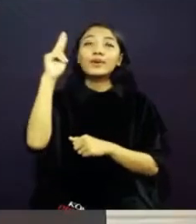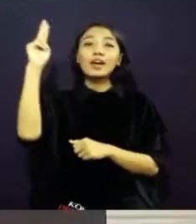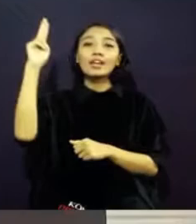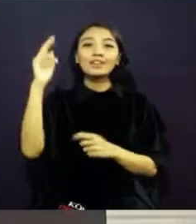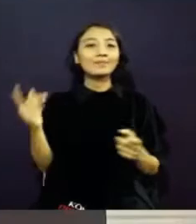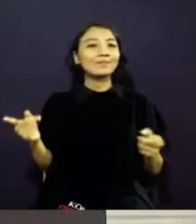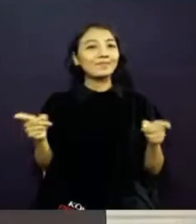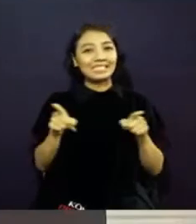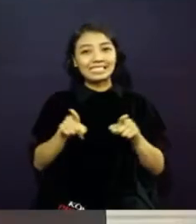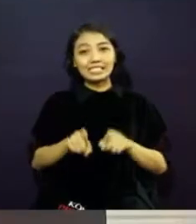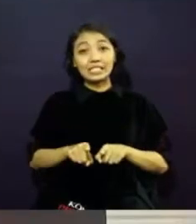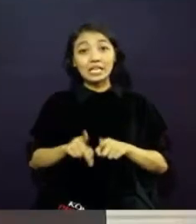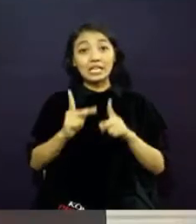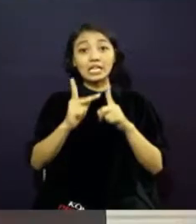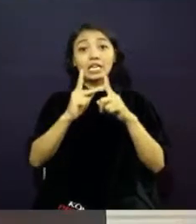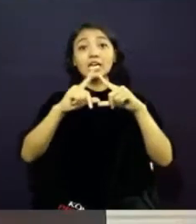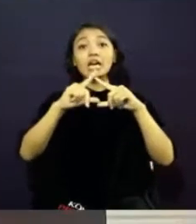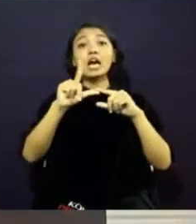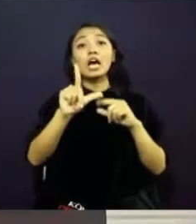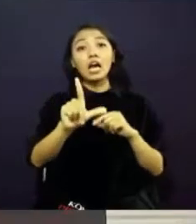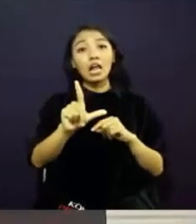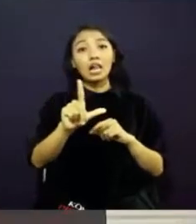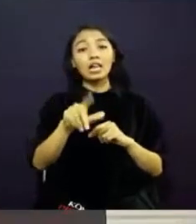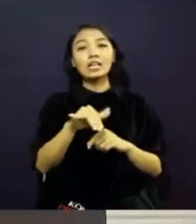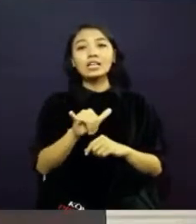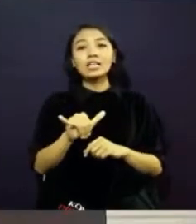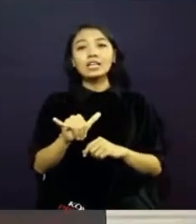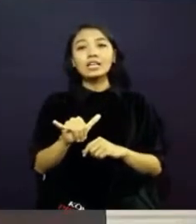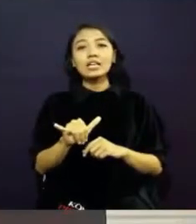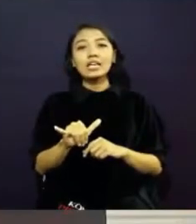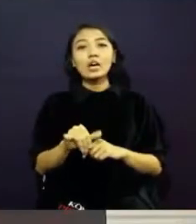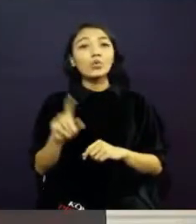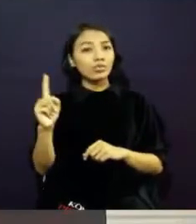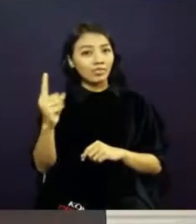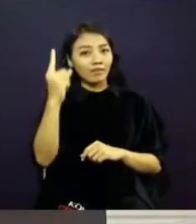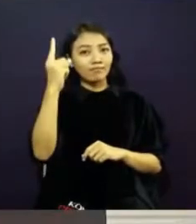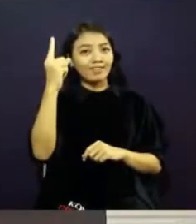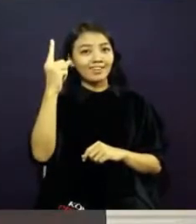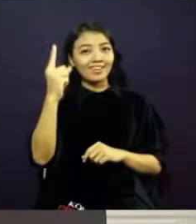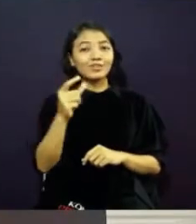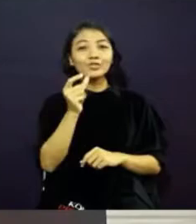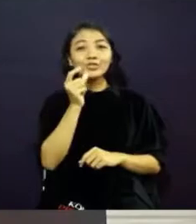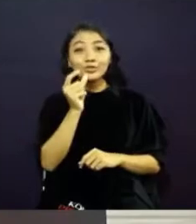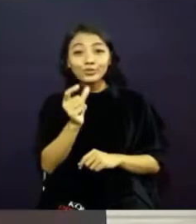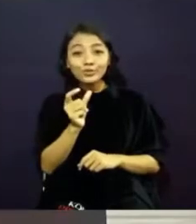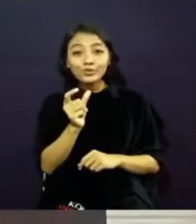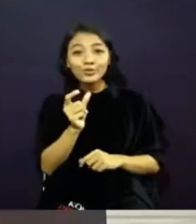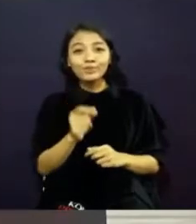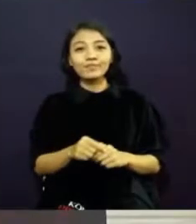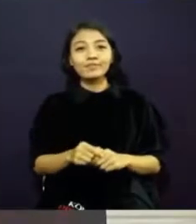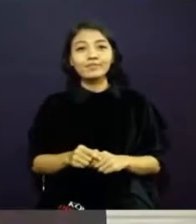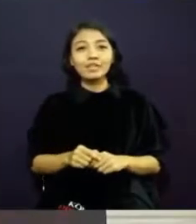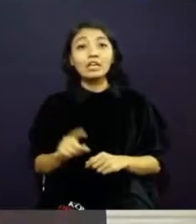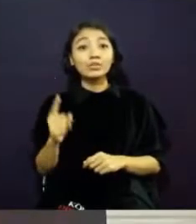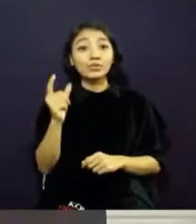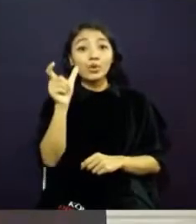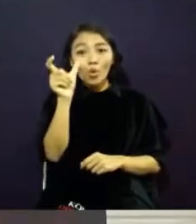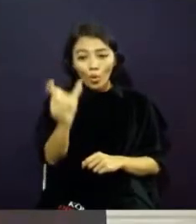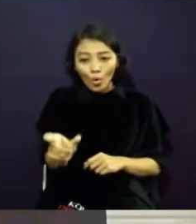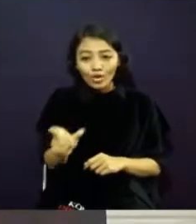menjadi hal yang menjadi prioritas bagi seorang